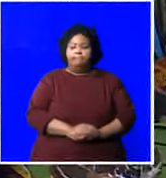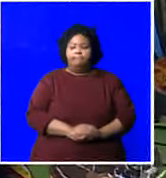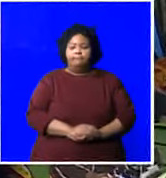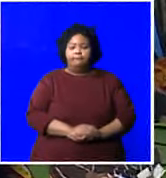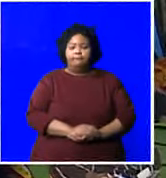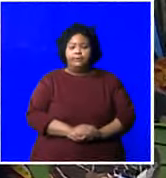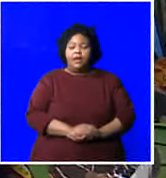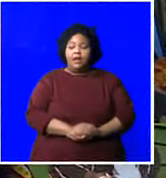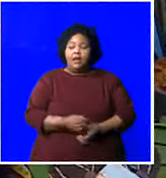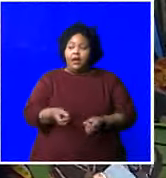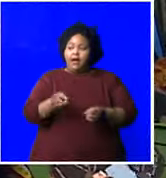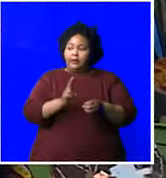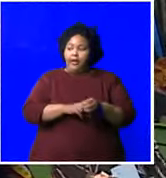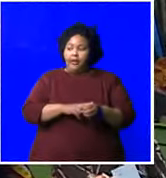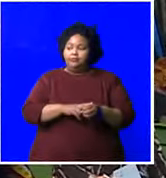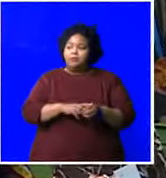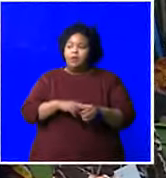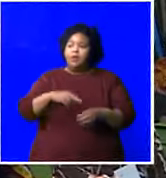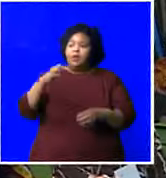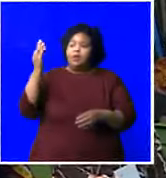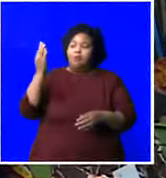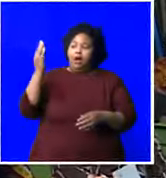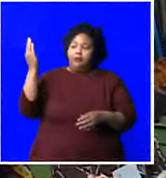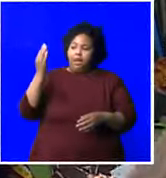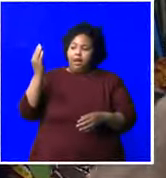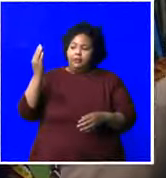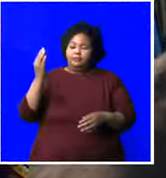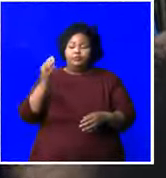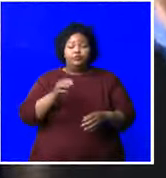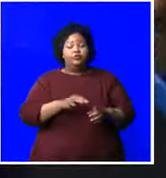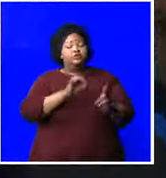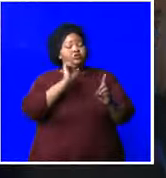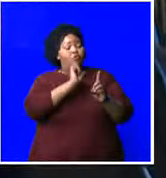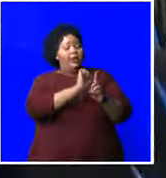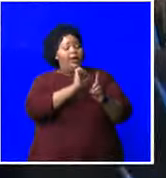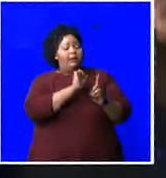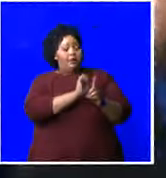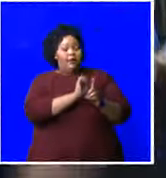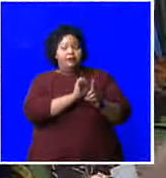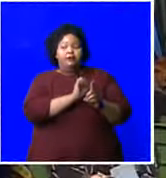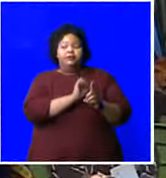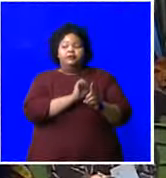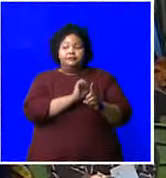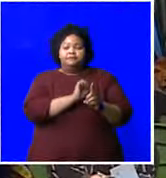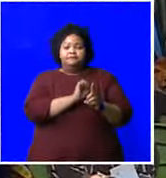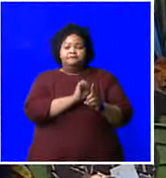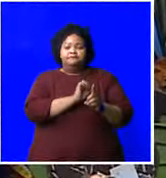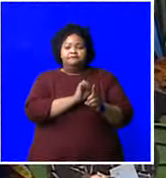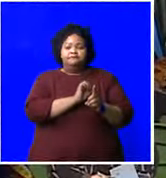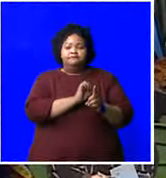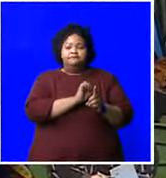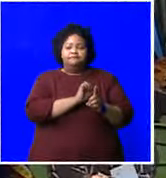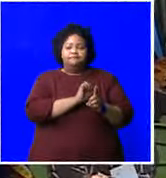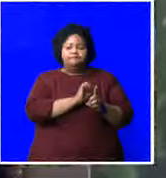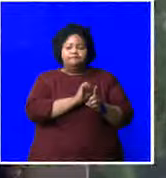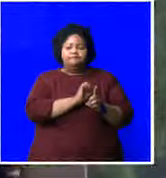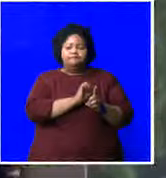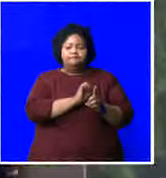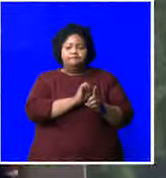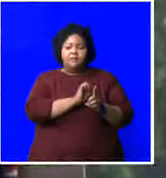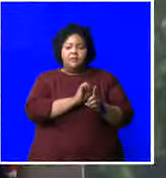ngosi usitekele ukuthi wena le system uyiqondisisa kanjani i system